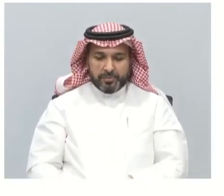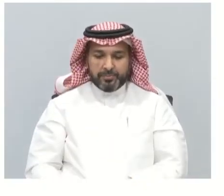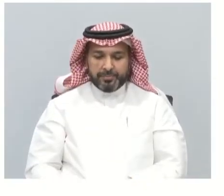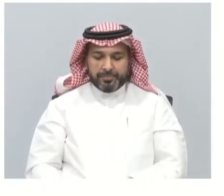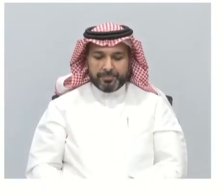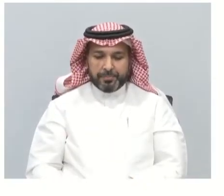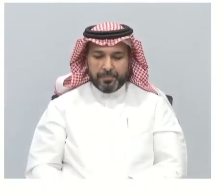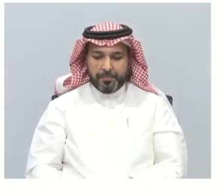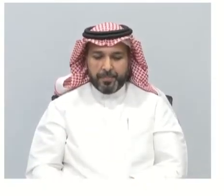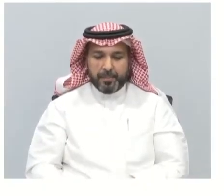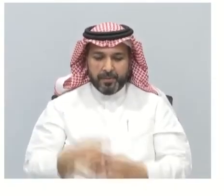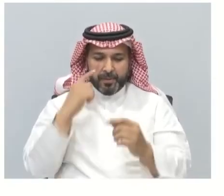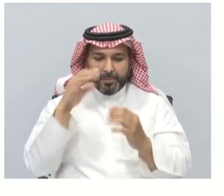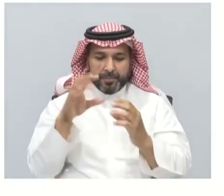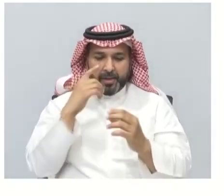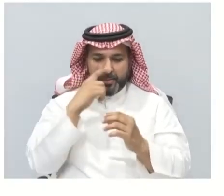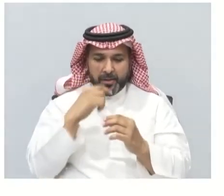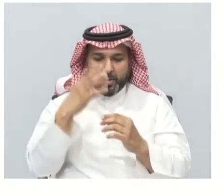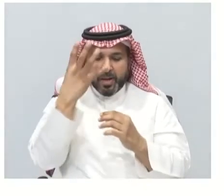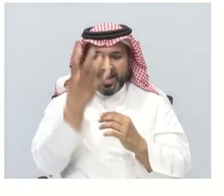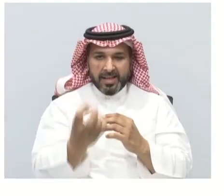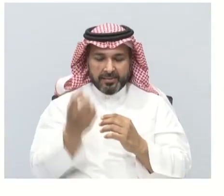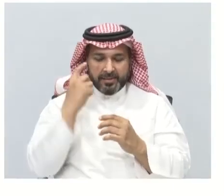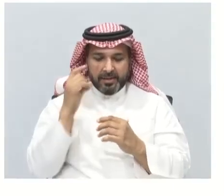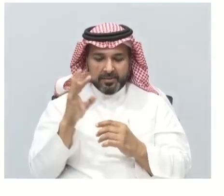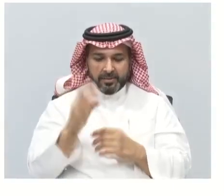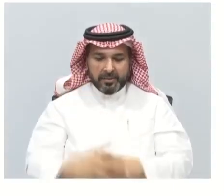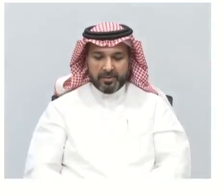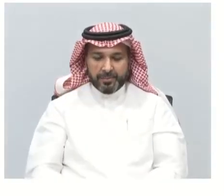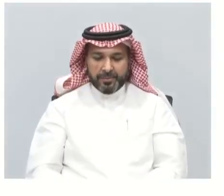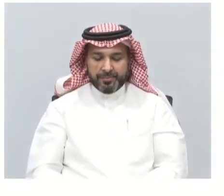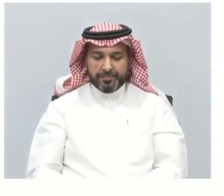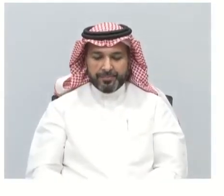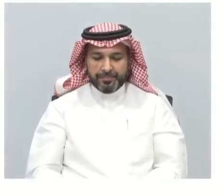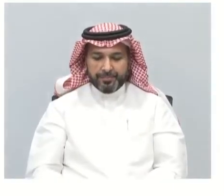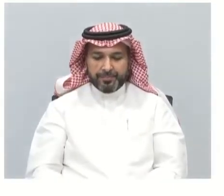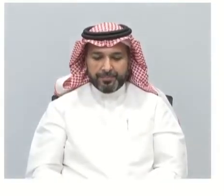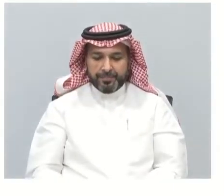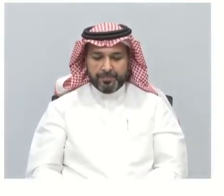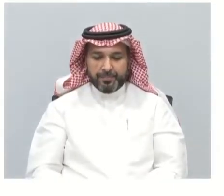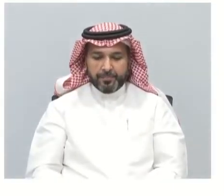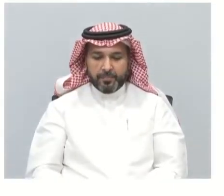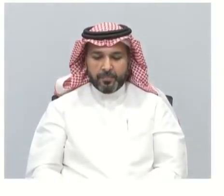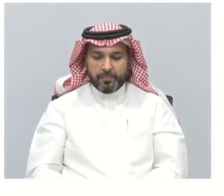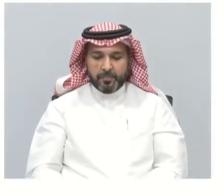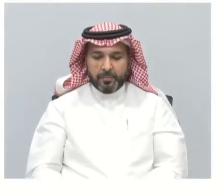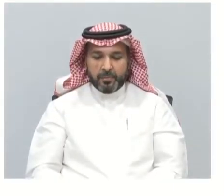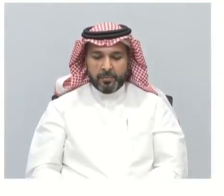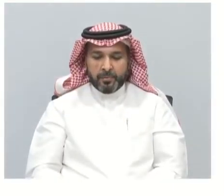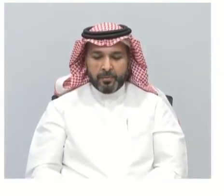المعادله الاولى هذه هي والمعادله الثانيه عندي هذه